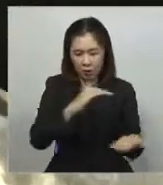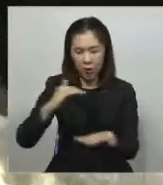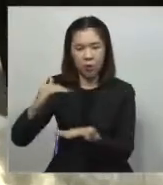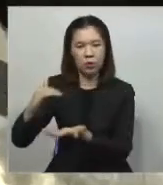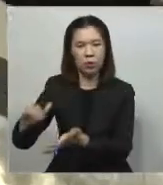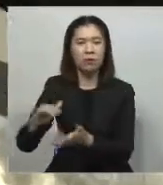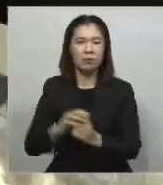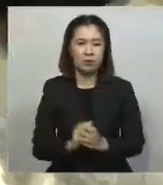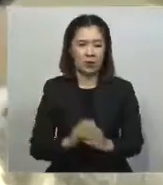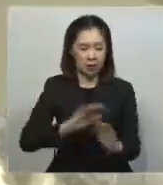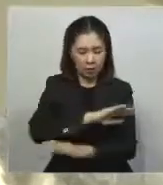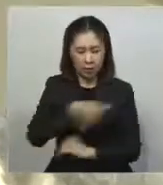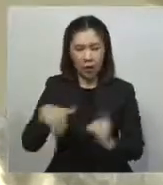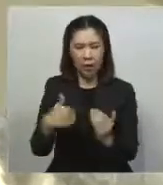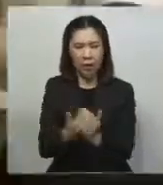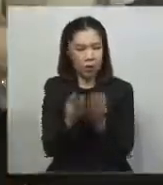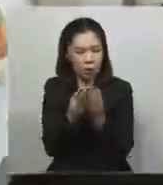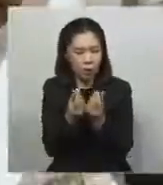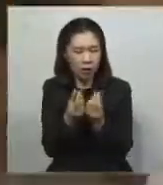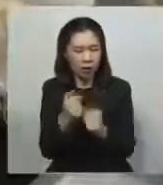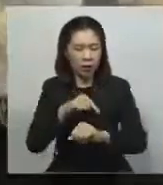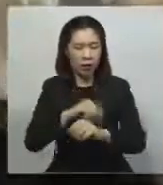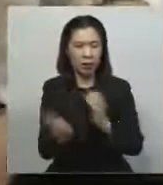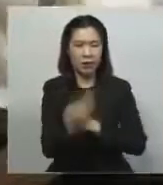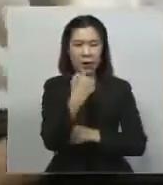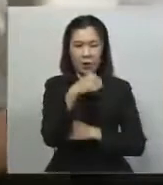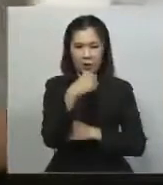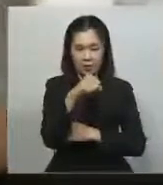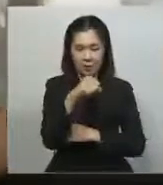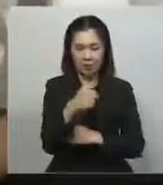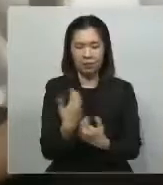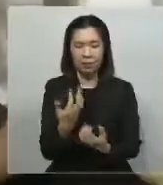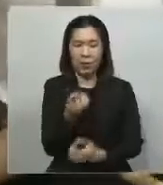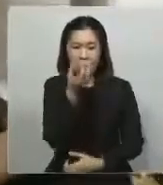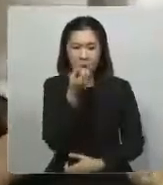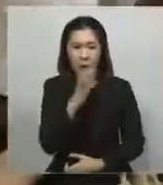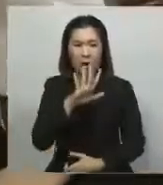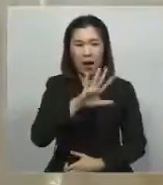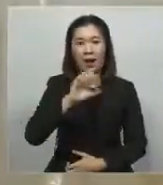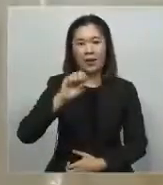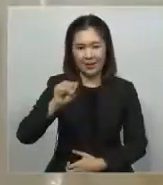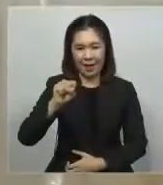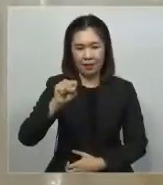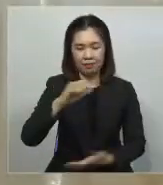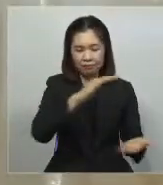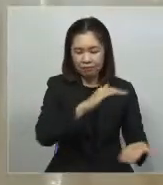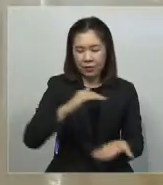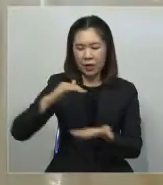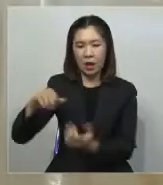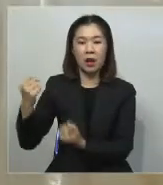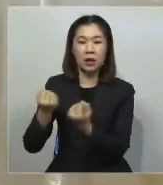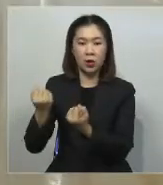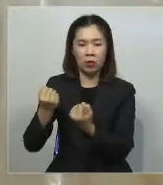ที่แห่งนี้นะคะทั้งหมดตัวเลขล่าสุดเมื่อเวลา 10:00 นค่ะจำนวน 500,000 กว่าดอกนะคะขึ้นรถเพื่อนำไ